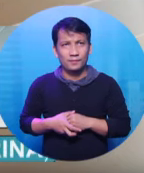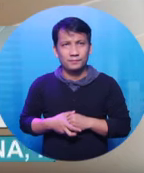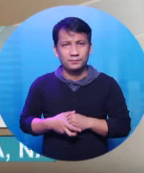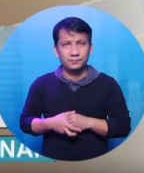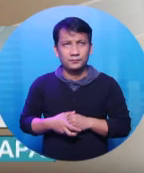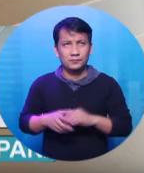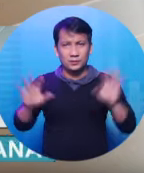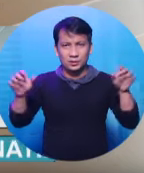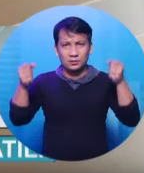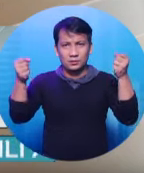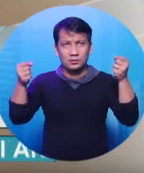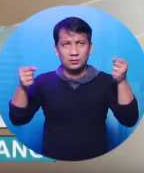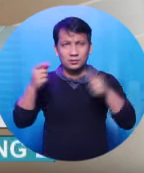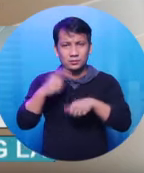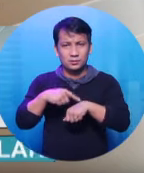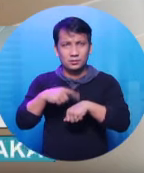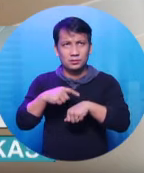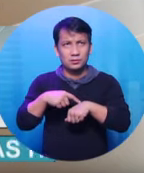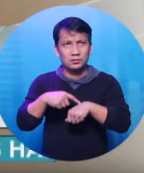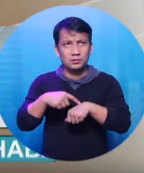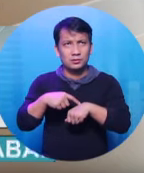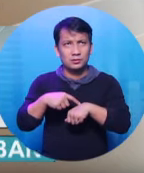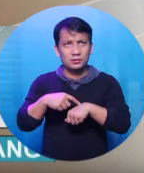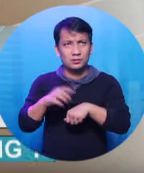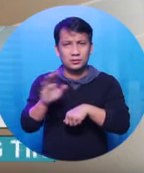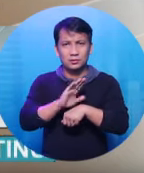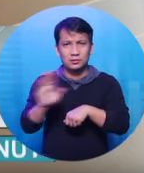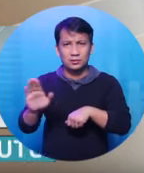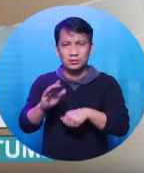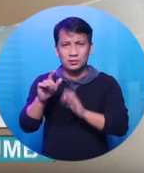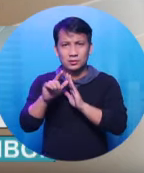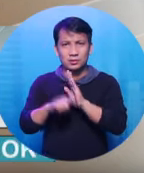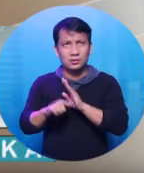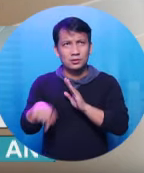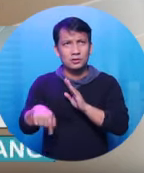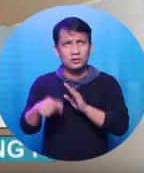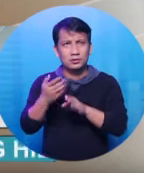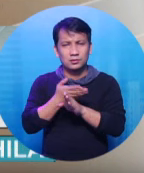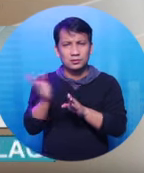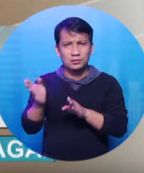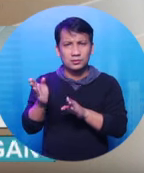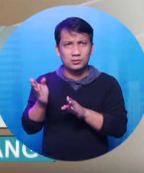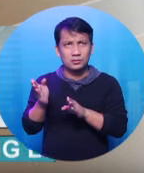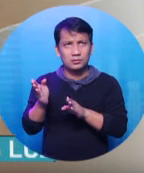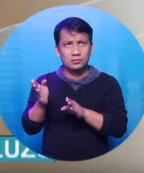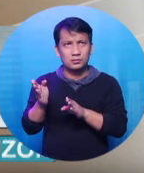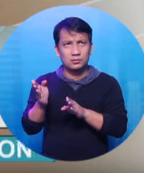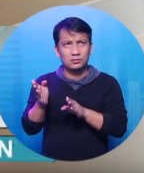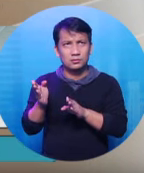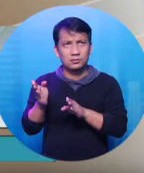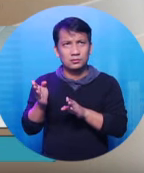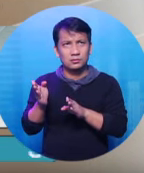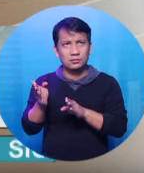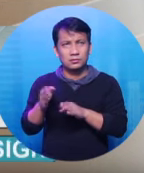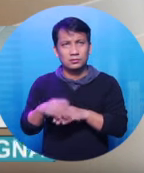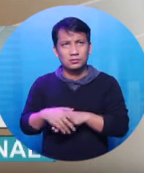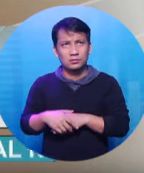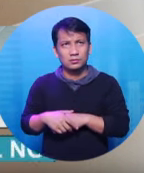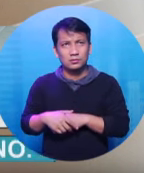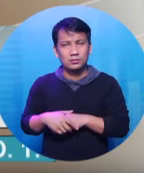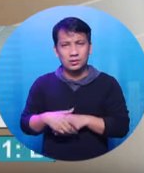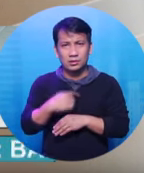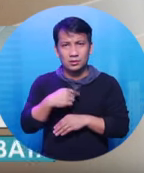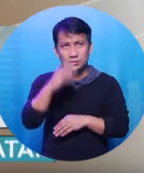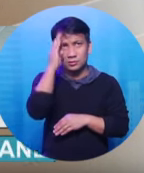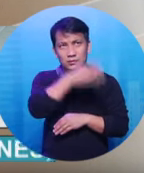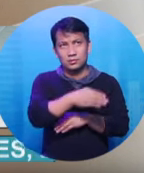lawyer one more time. Para sa akin to, ha, hindi ko pa nakakausap yung lawyer. Iba kasi yung sinabi niya, ang bobo ng thought mo as opposed to